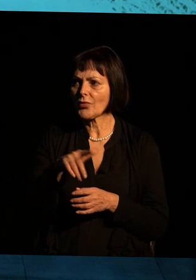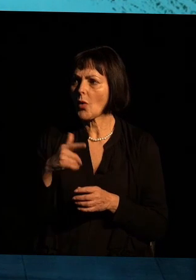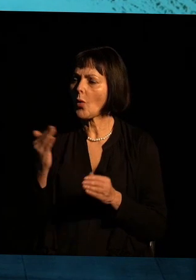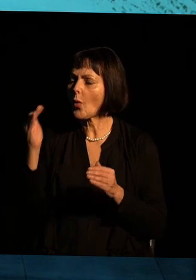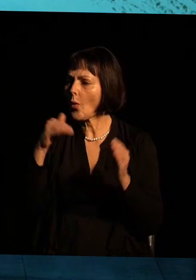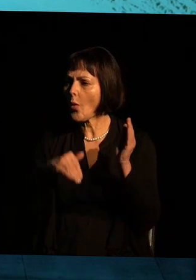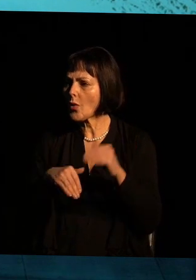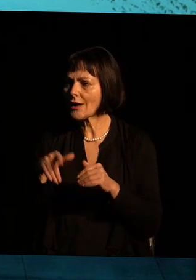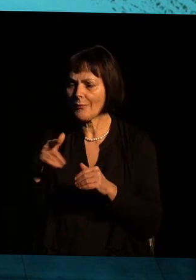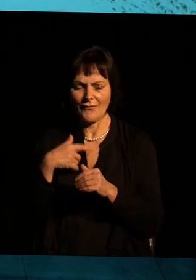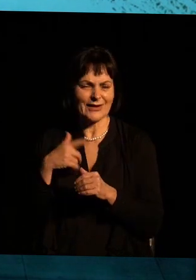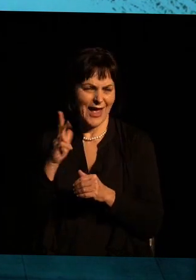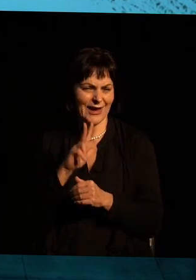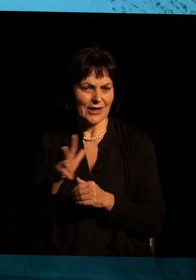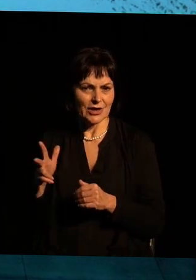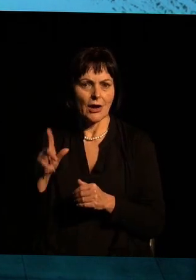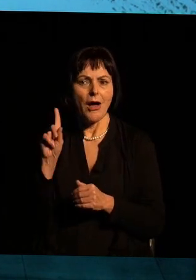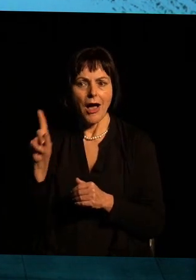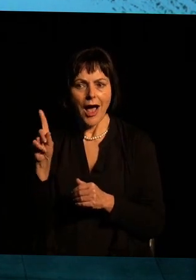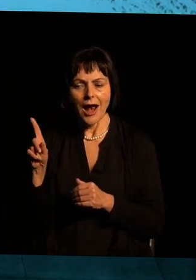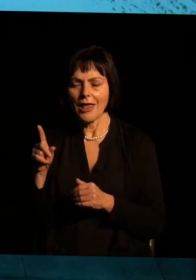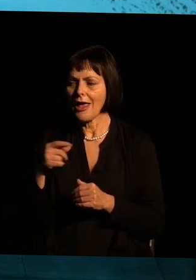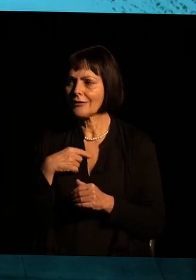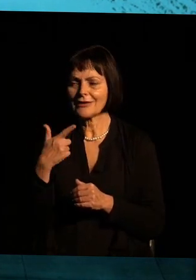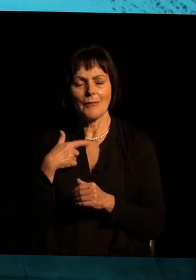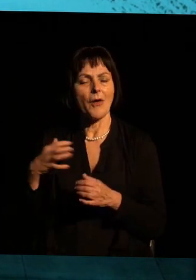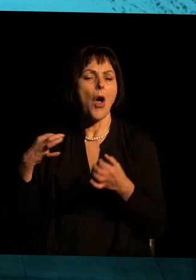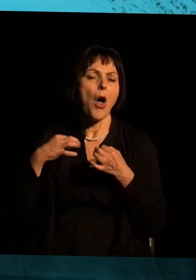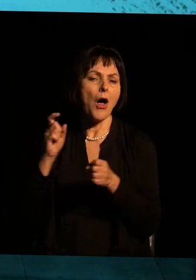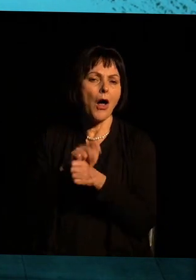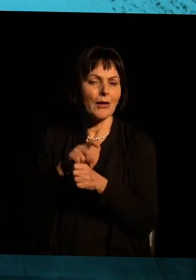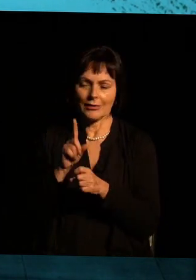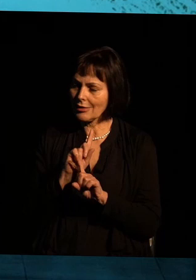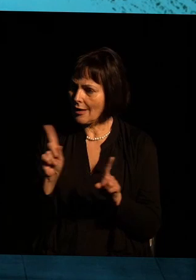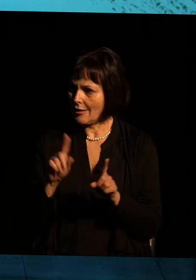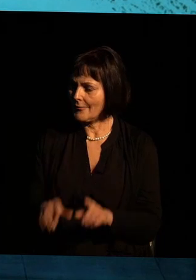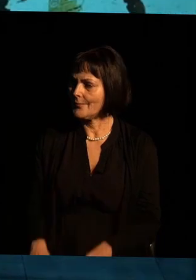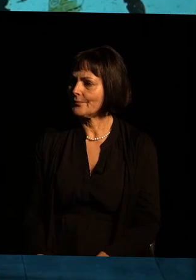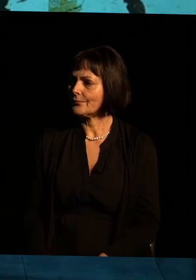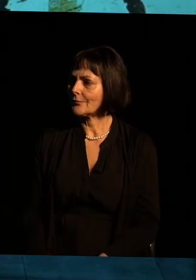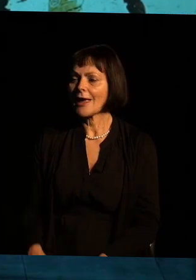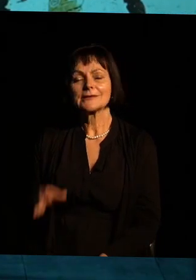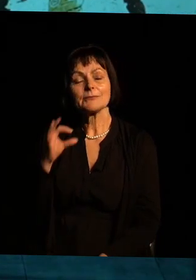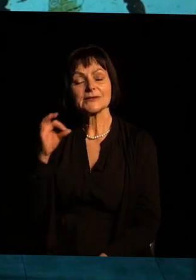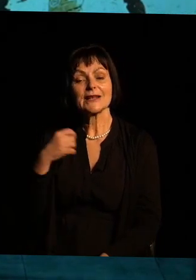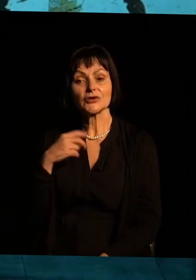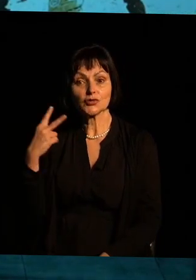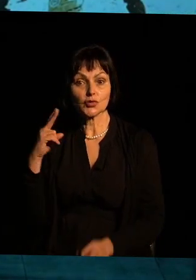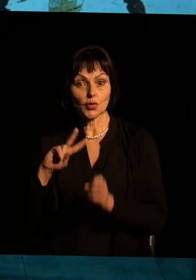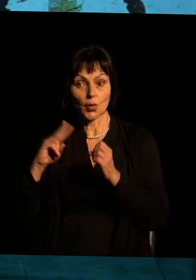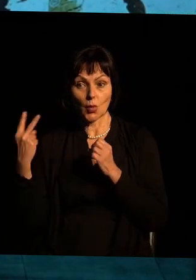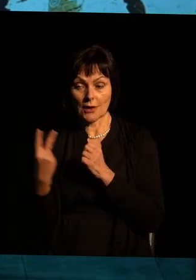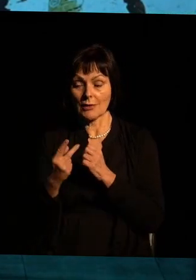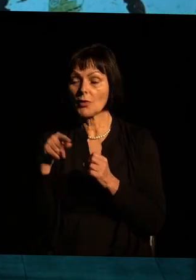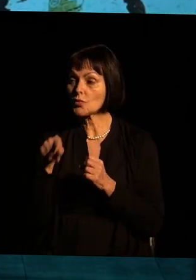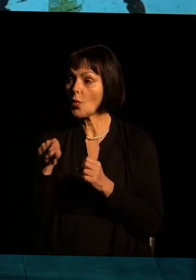góra, pomimo że teoretycznie dla każdego, no ale jednak no, absolutnie nie do lekceważenia. No tak, no szczególnie jeżeli się idzie z drugiej strony,